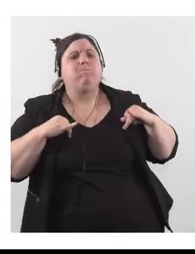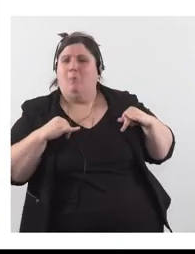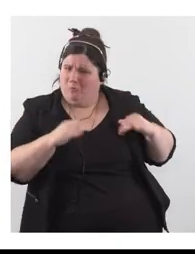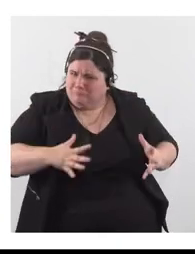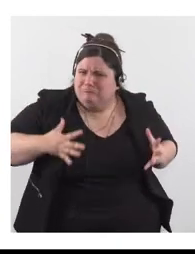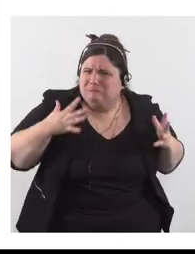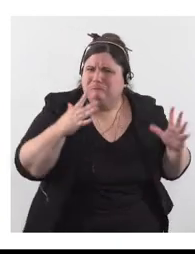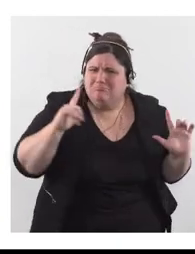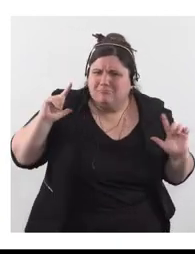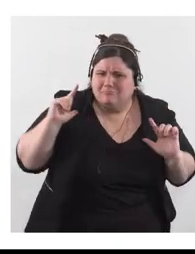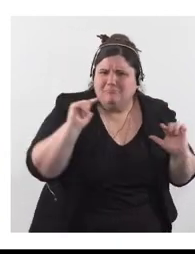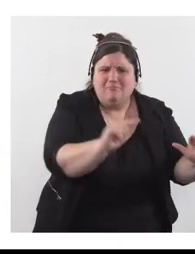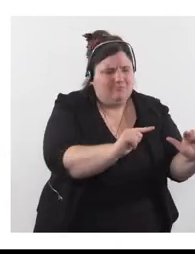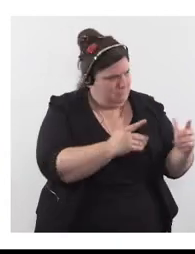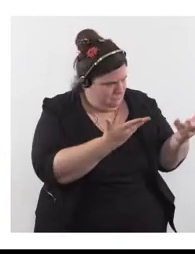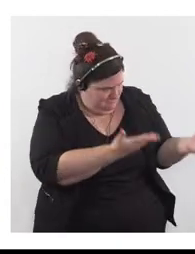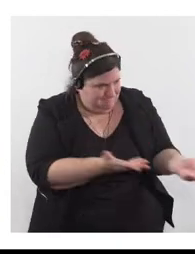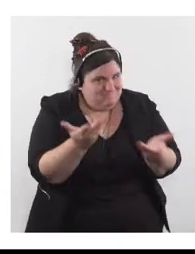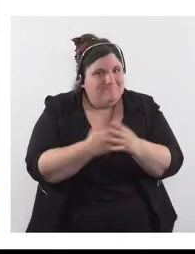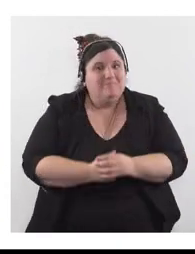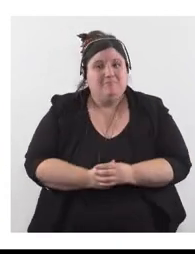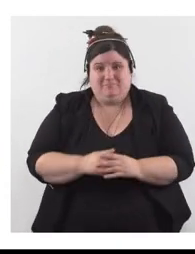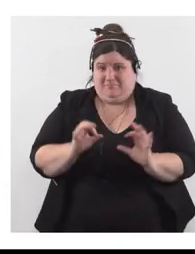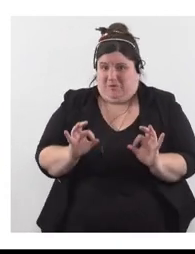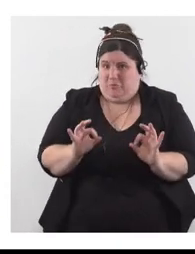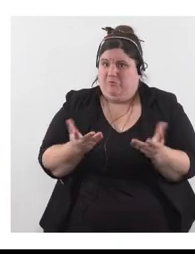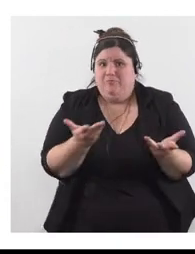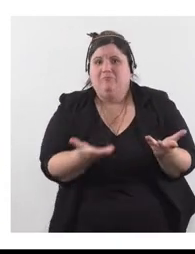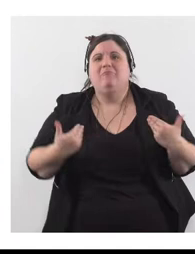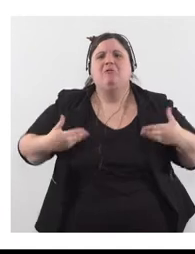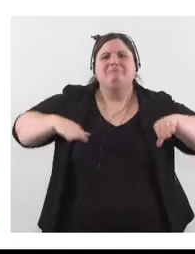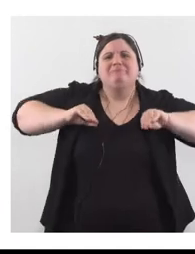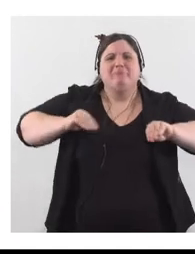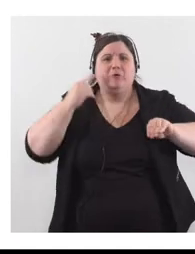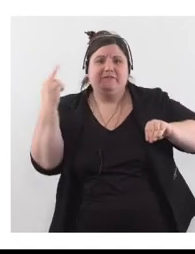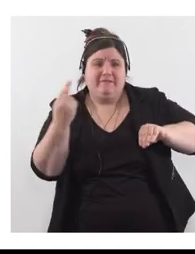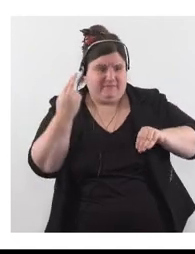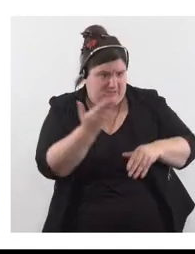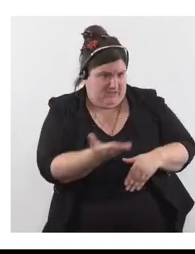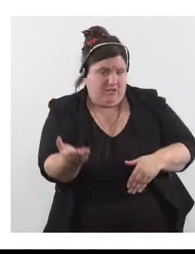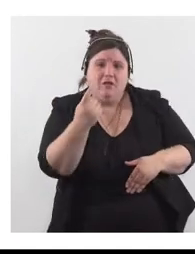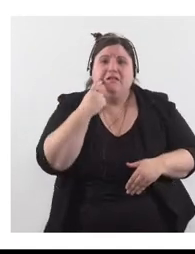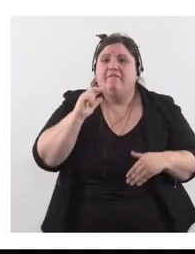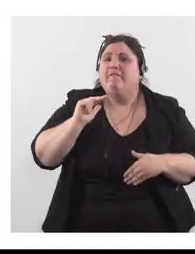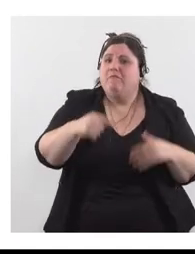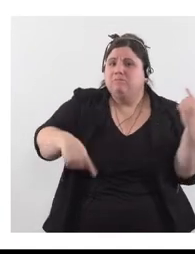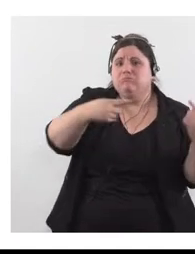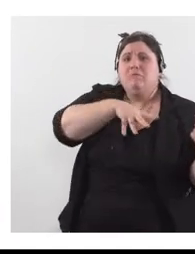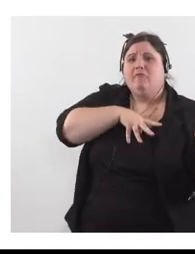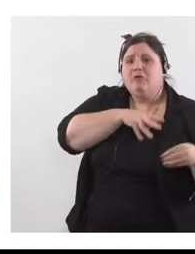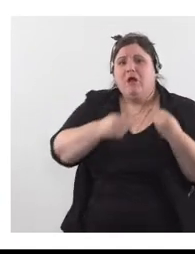Et quand je dis à mes élèves, quand on a des cas de discrimination, si j'ai un visage,